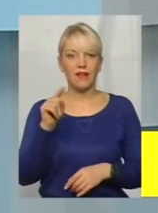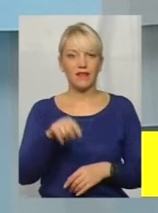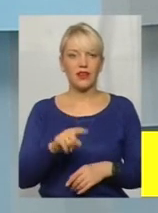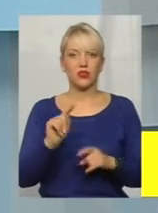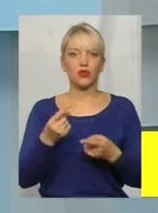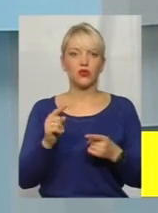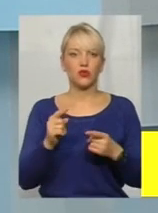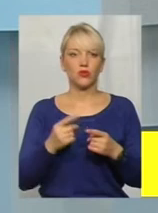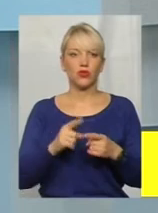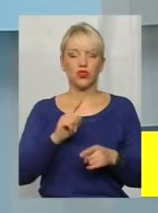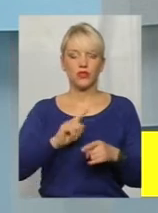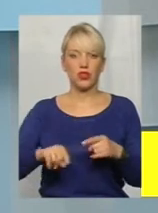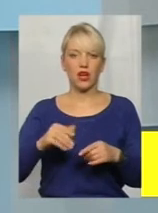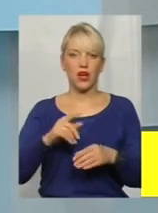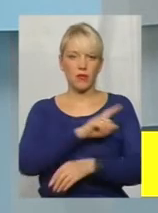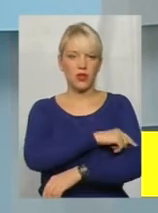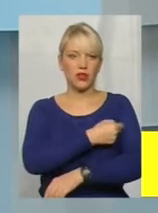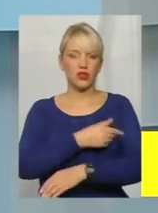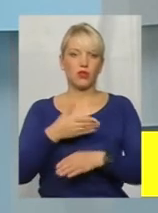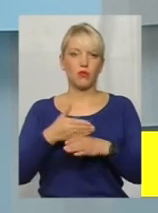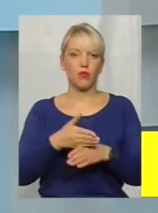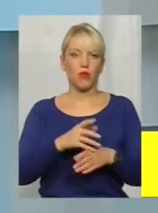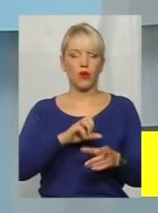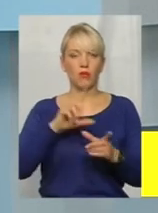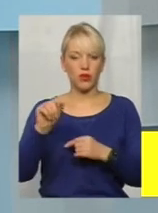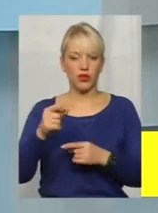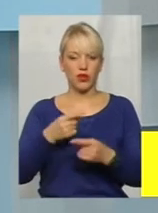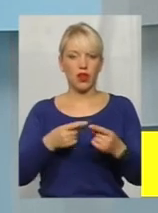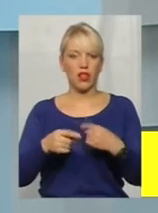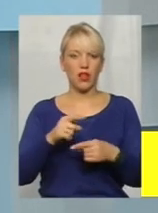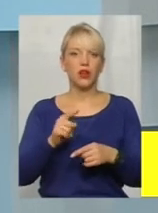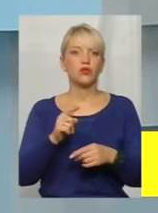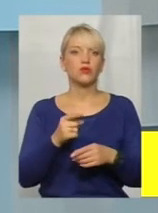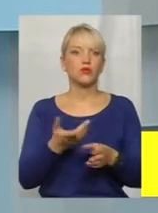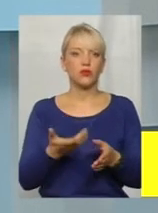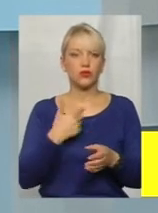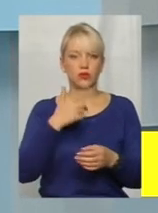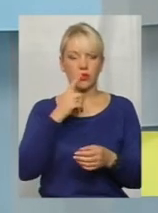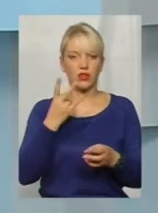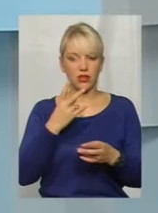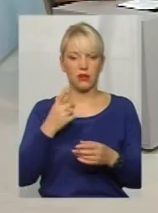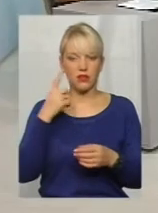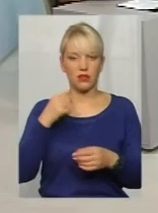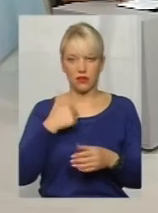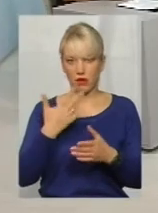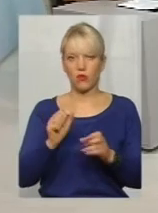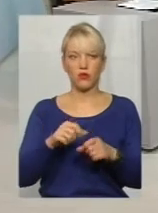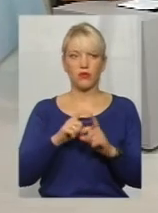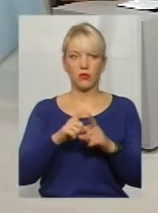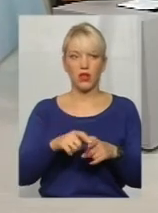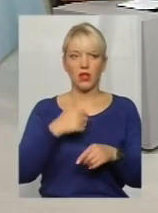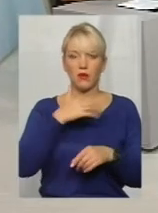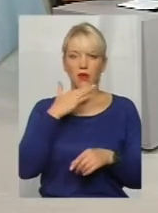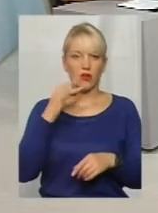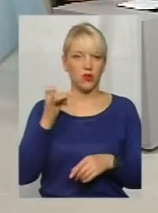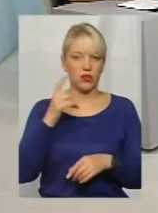чому швидка медична допомога поїхала? Нам потрібно також вияснити даний етап. Можу і так сказати, не один раз була